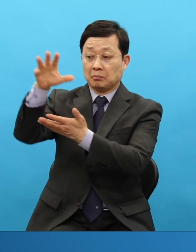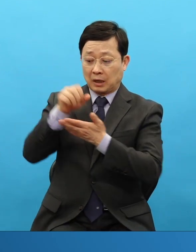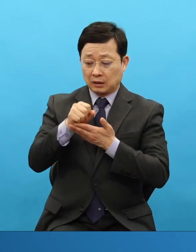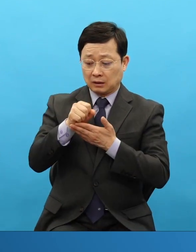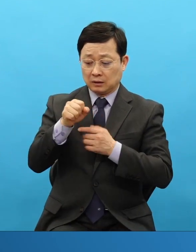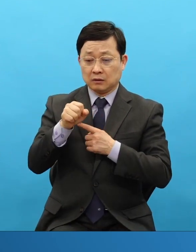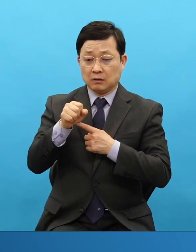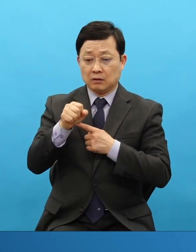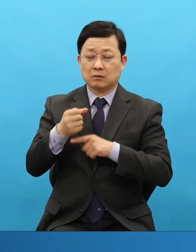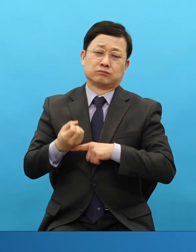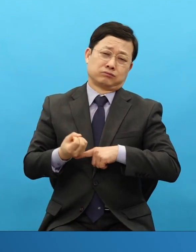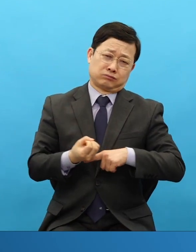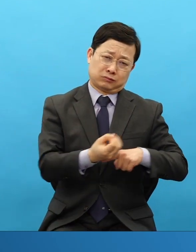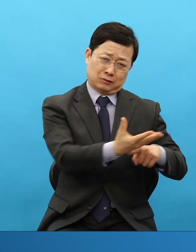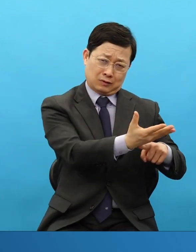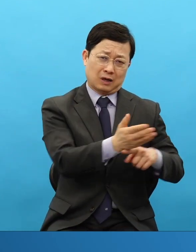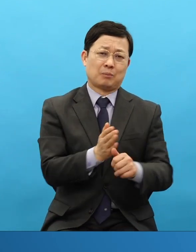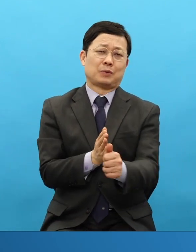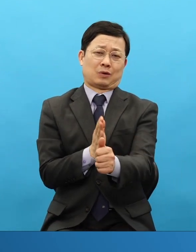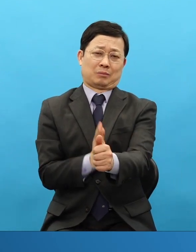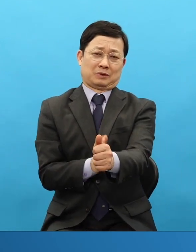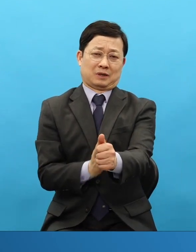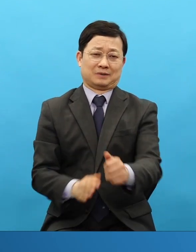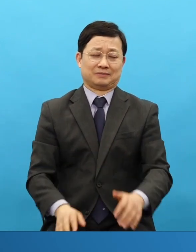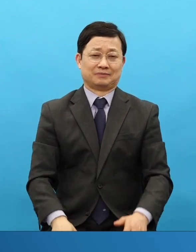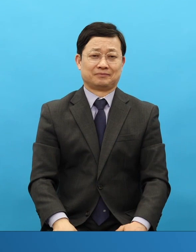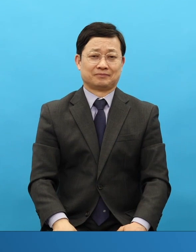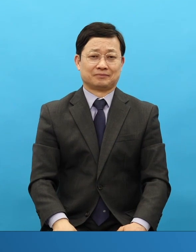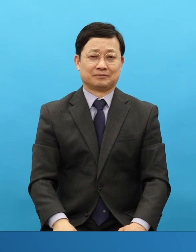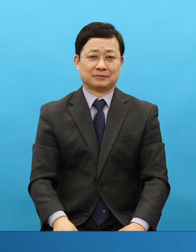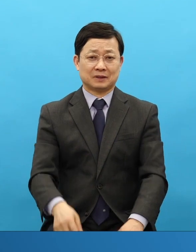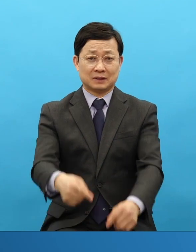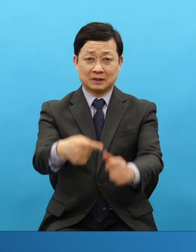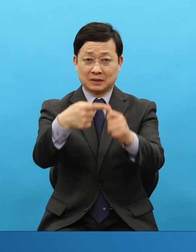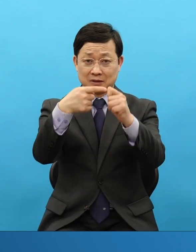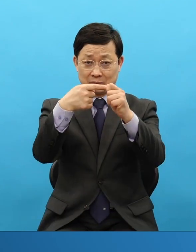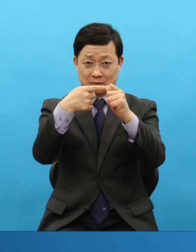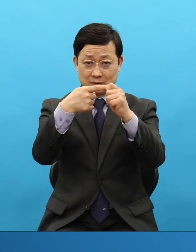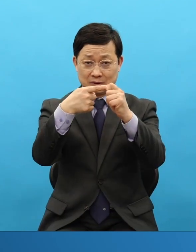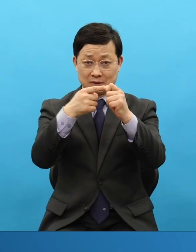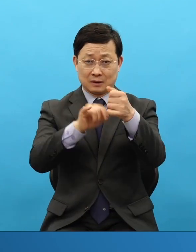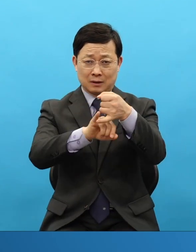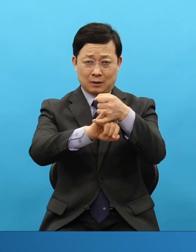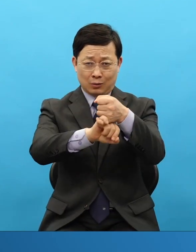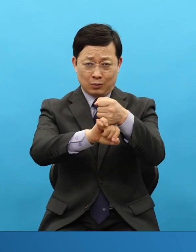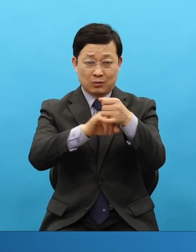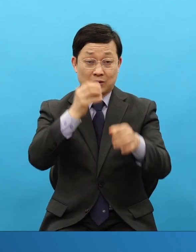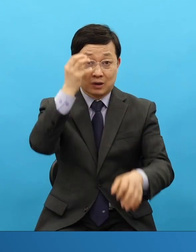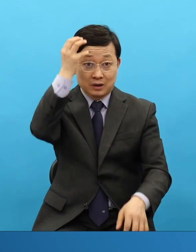must relay it. 그래서 첫 번째 걸 기억해야 됩니다. That's why you must remember the first part.